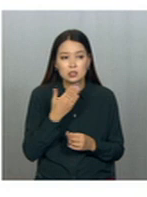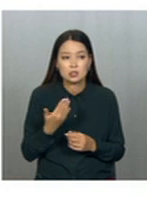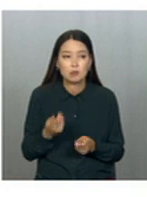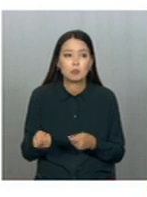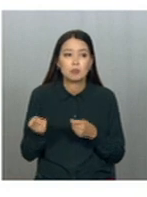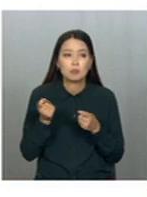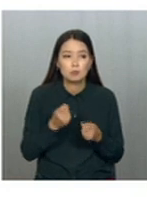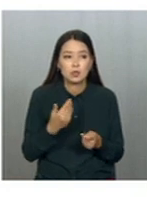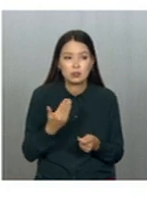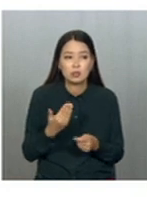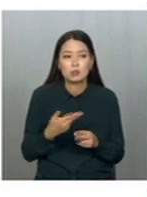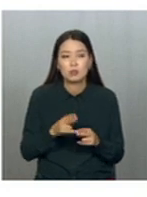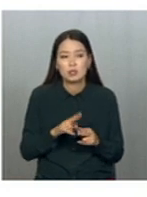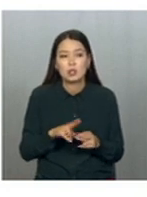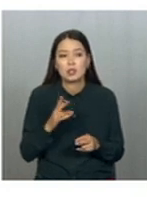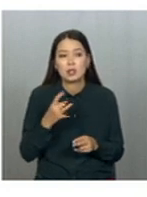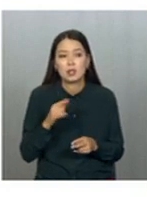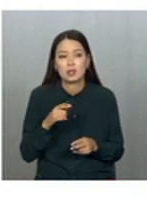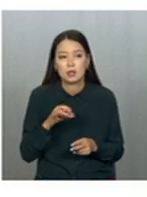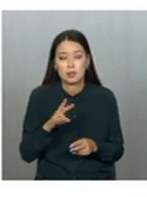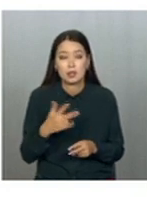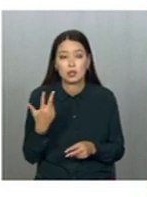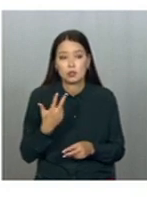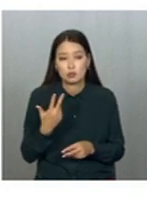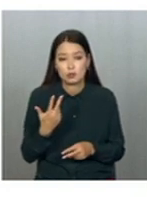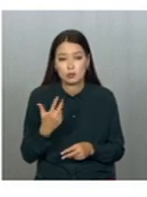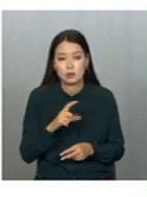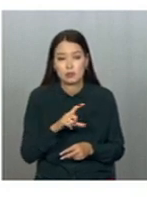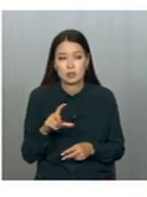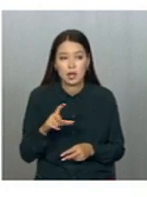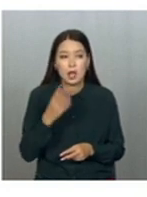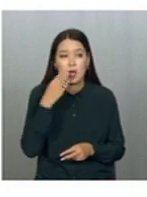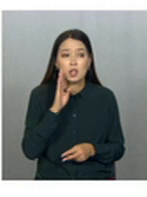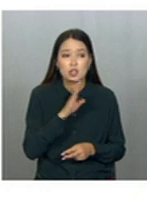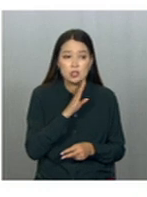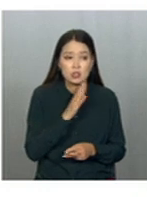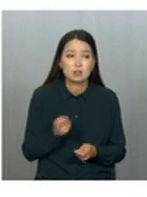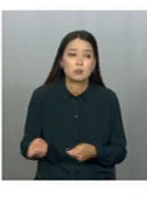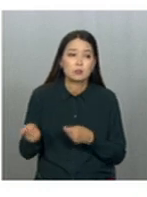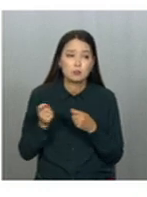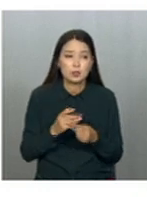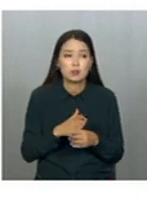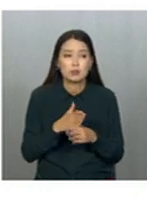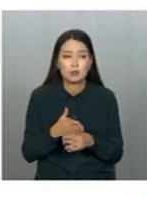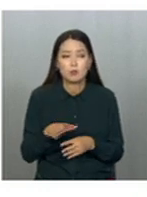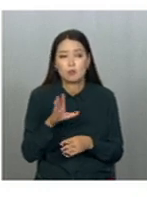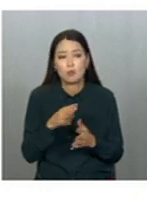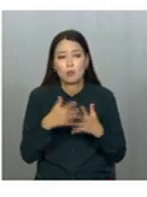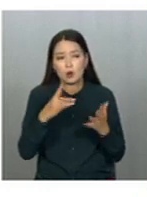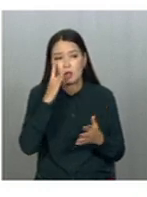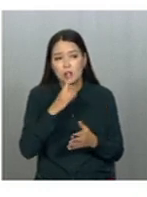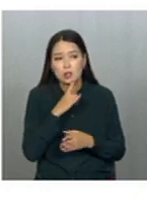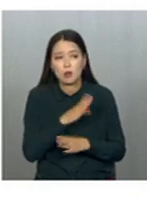түсіргеніне риза болуда. Үшінші мысалда, әке шешесін арқалап, жүріп бағуға бар мол қазақ,